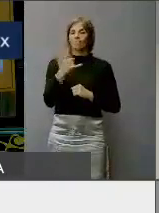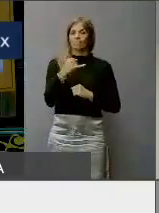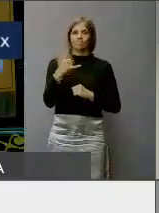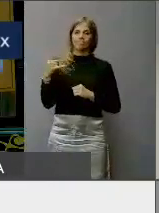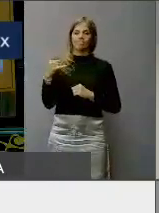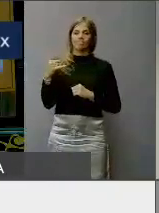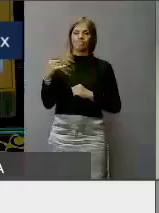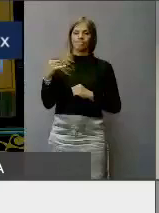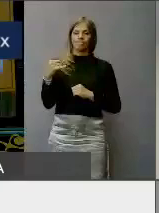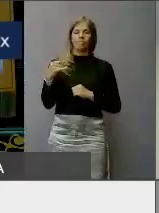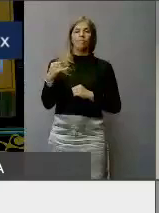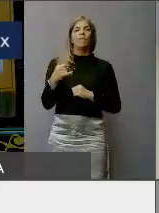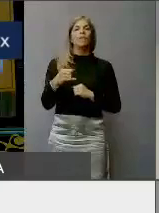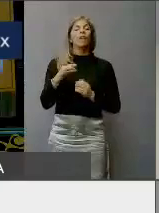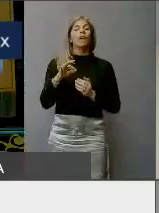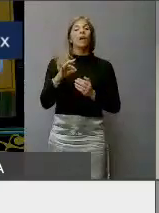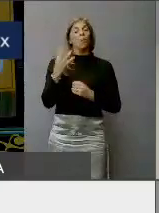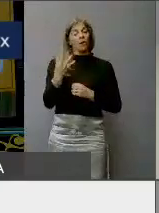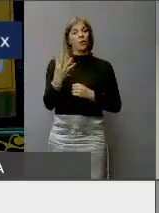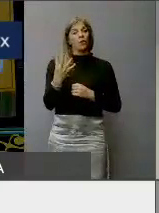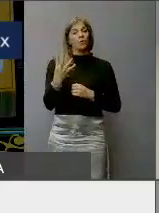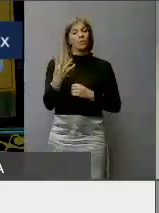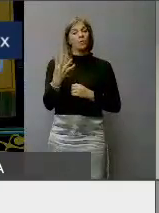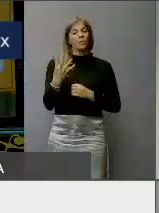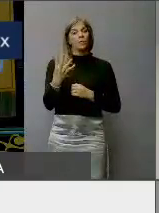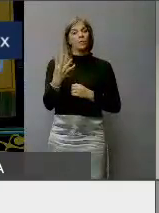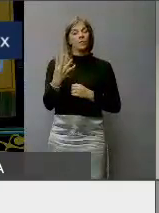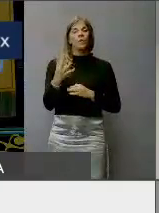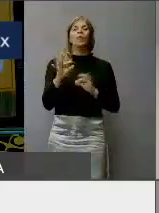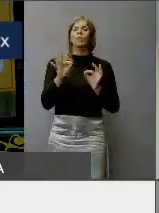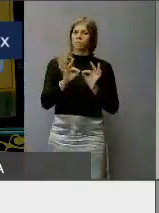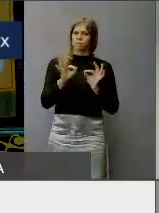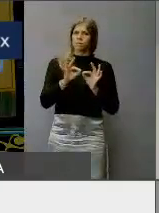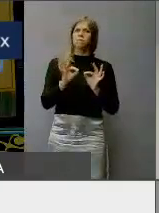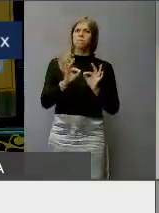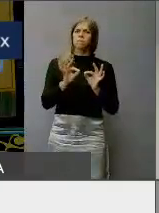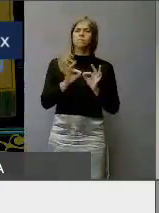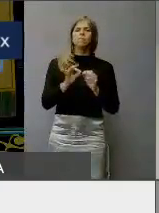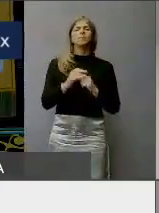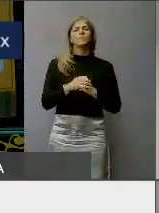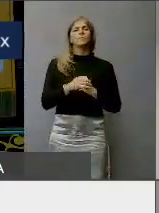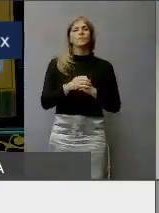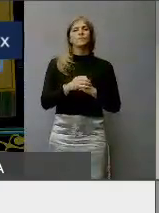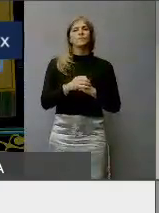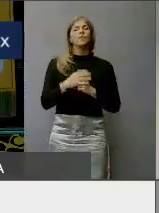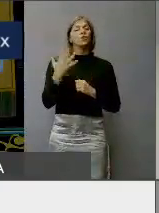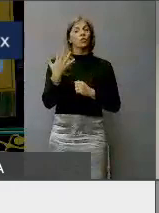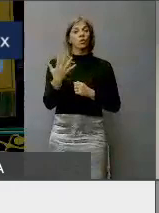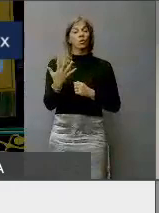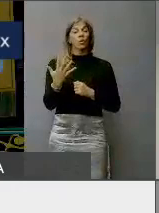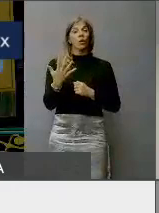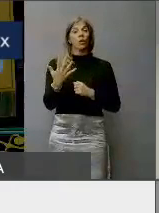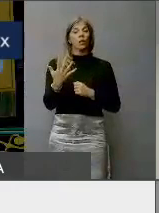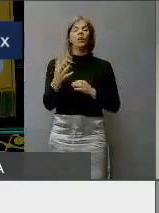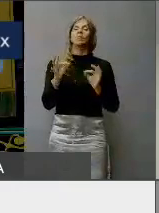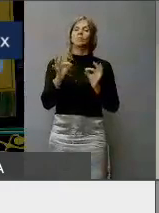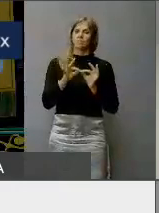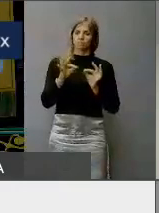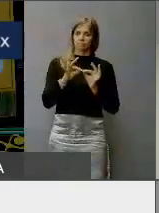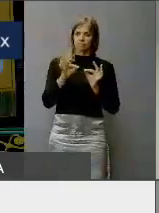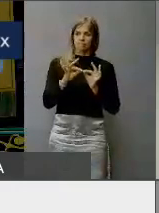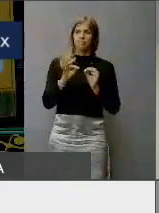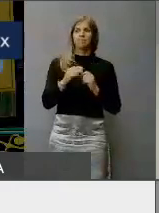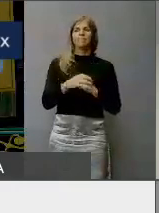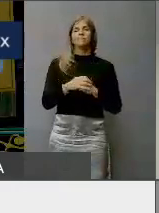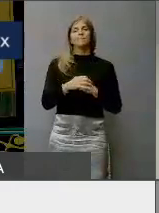ordine del giorno numero 4 favorevole ordine del giorno numero 5 parere favorevole